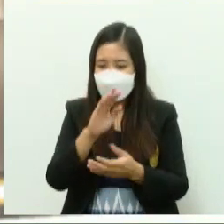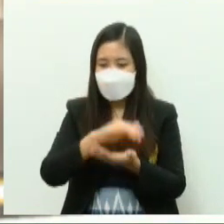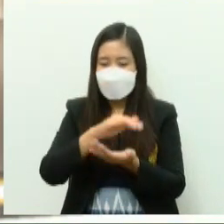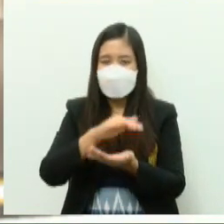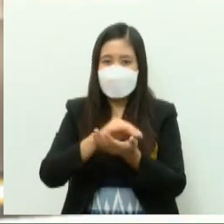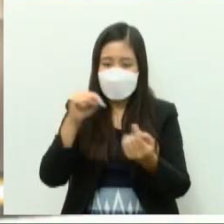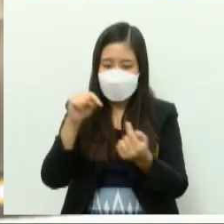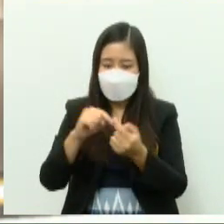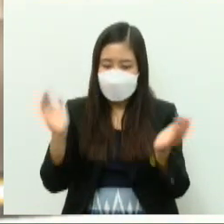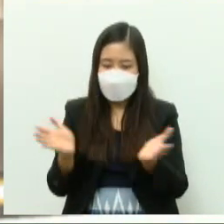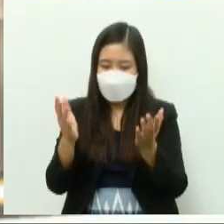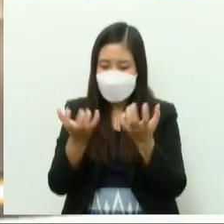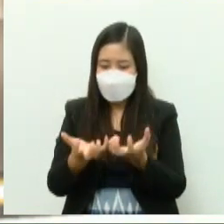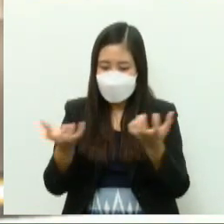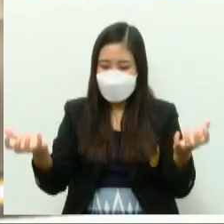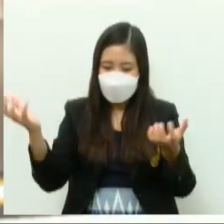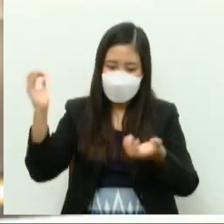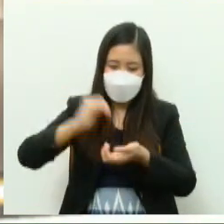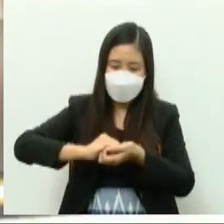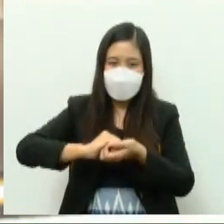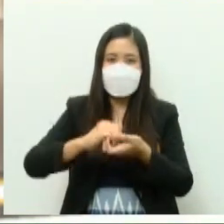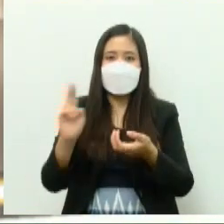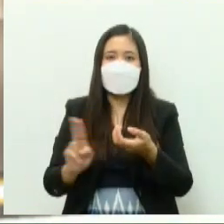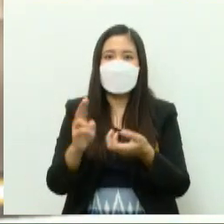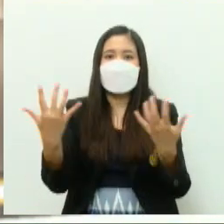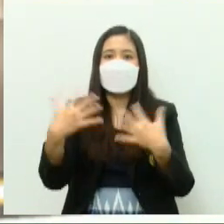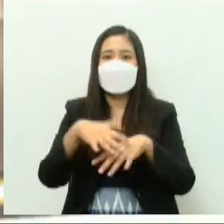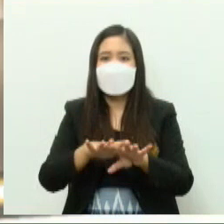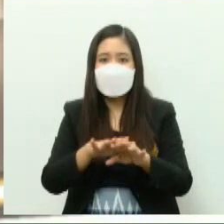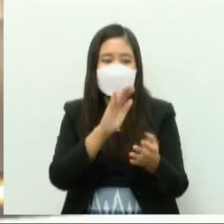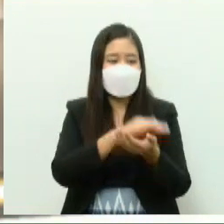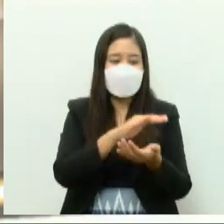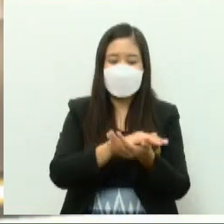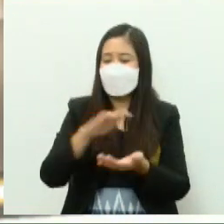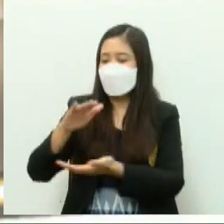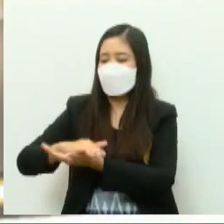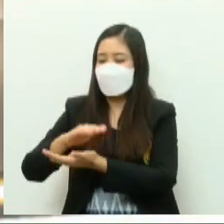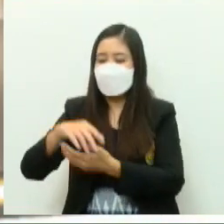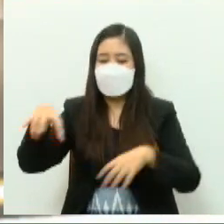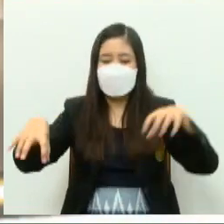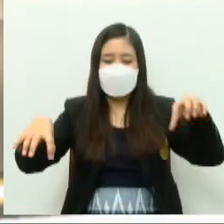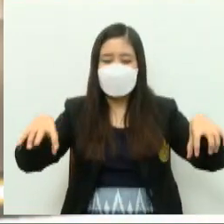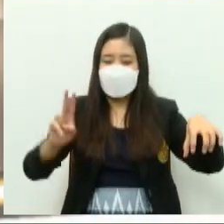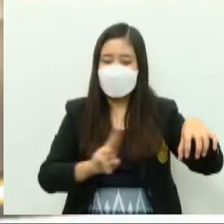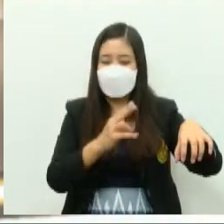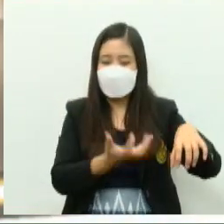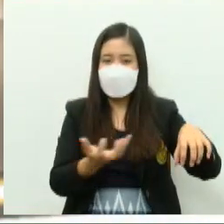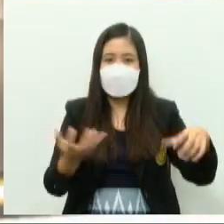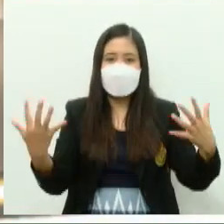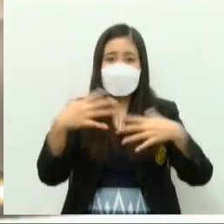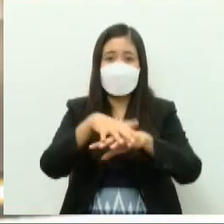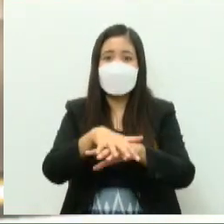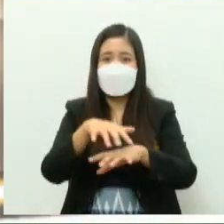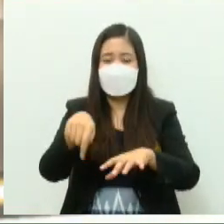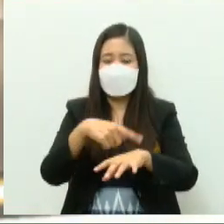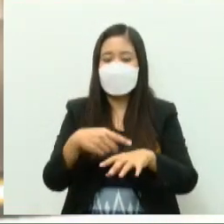ช้ทรัพยากรร่วมกันนะครับผมได้มีโอกาสได้ไปติดตามความก้าวหน้าของโรงเรียนคุณภาพในหล